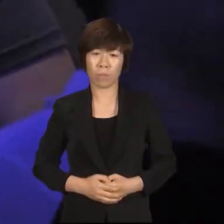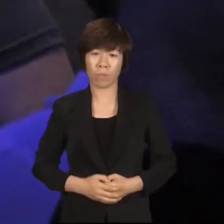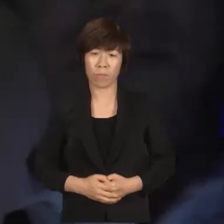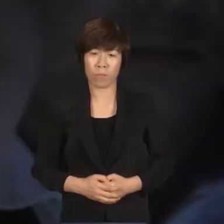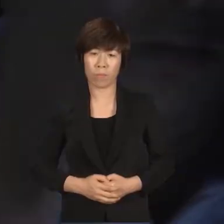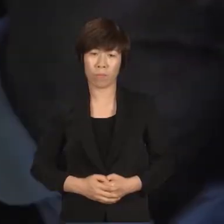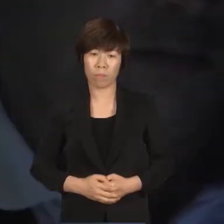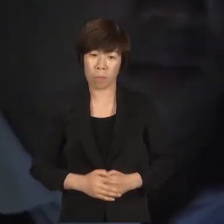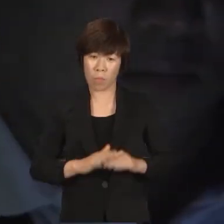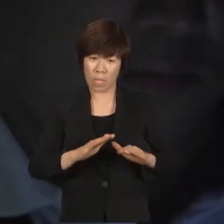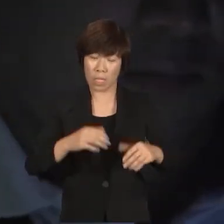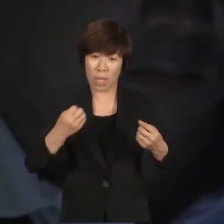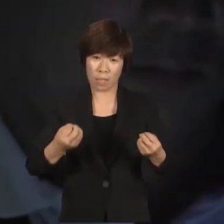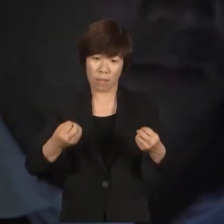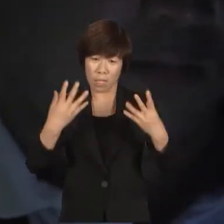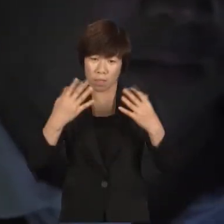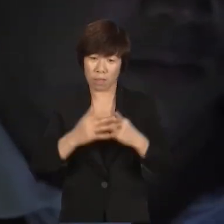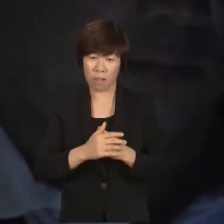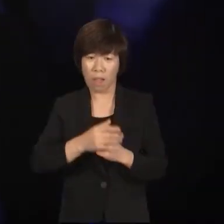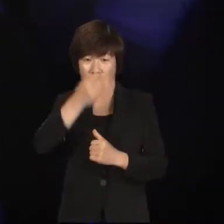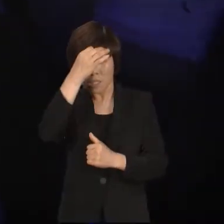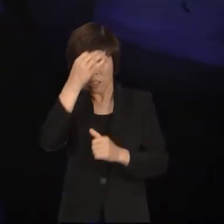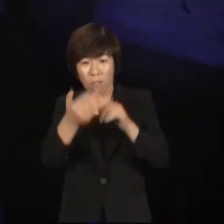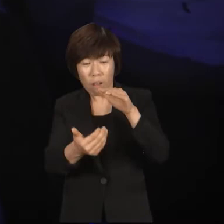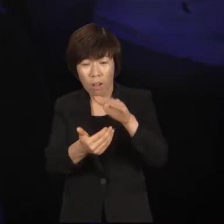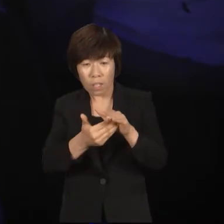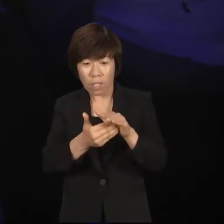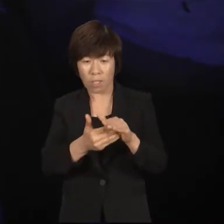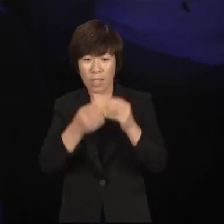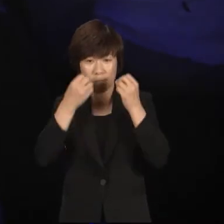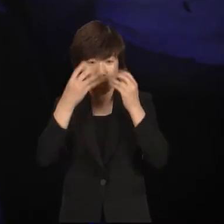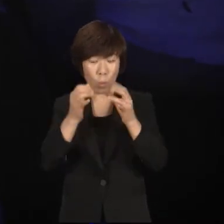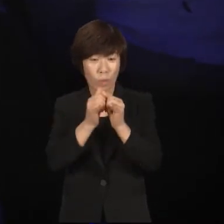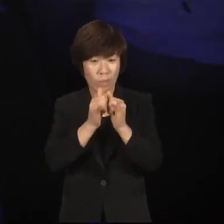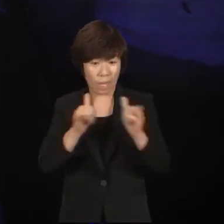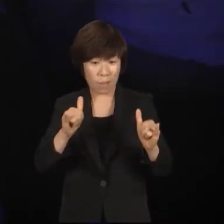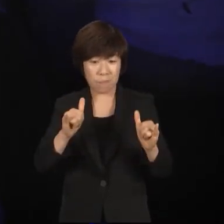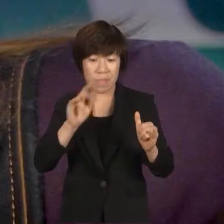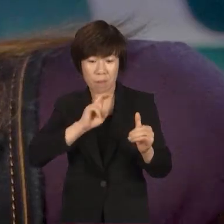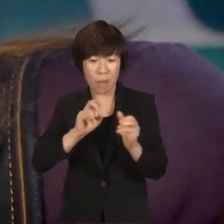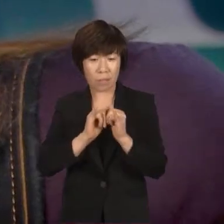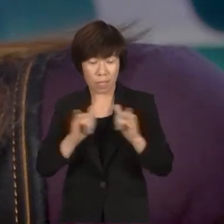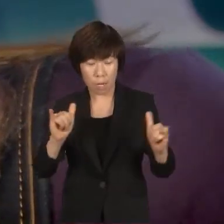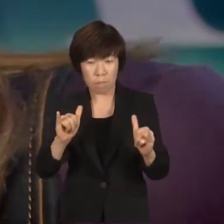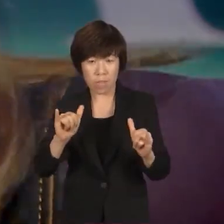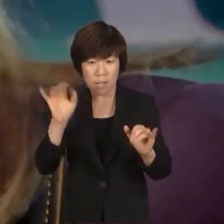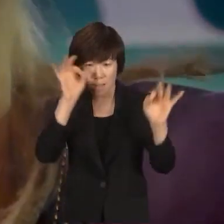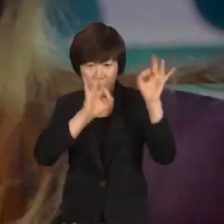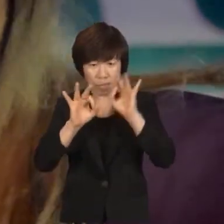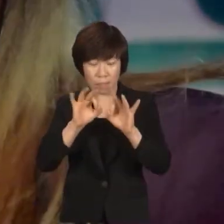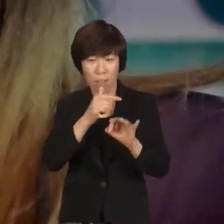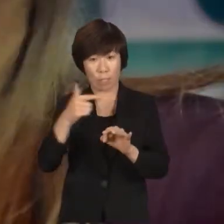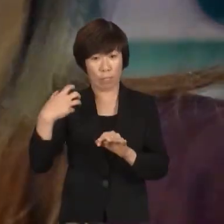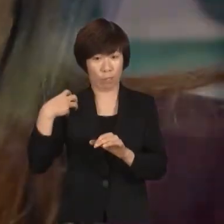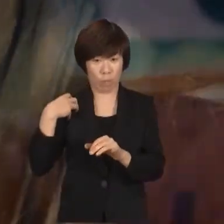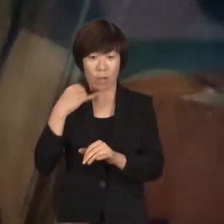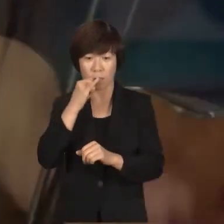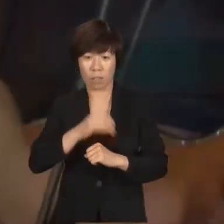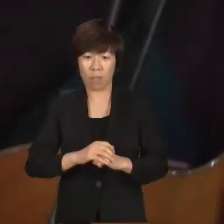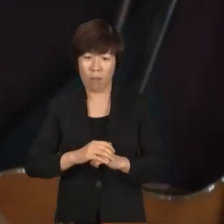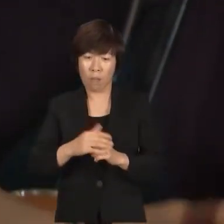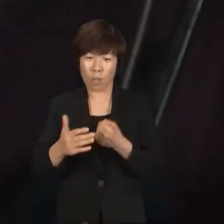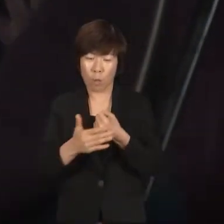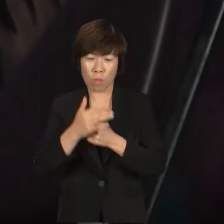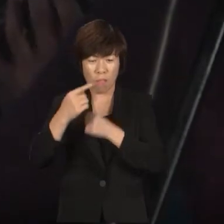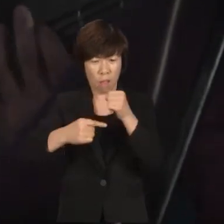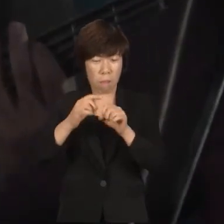이 페스티벌은 실력 있는 신인 재즈 뮤지션을 발굴하는 데 큰 역할을 담당해 왔다는데요. 덕분에 매년 젊은 층을